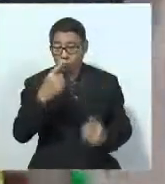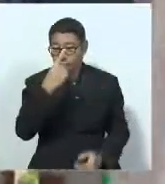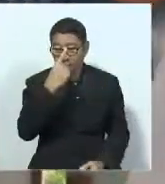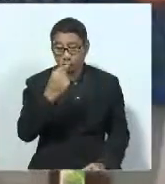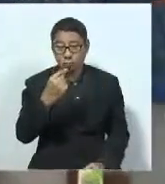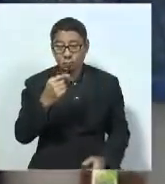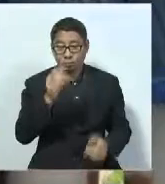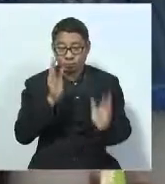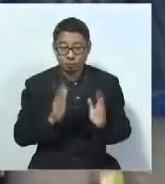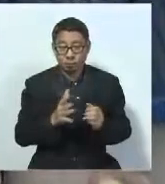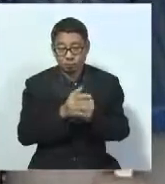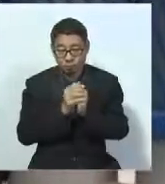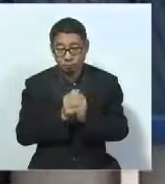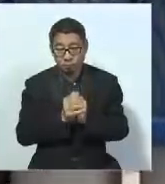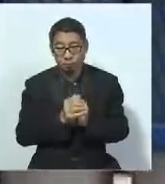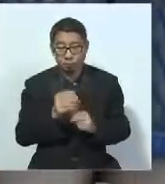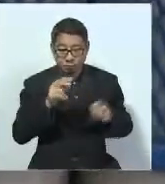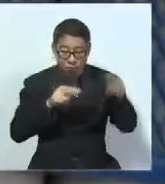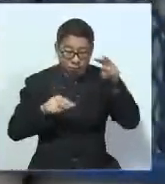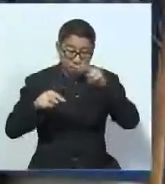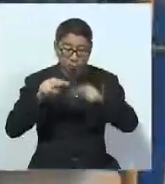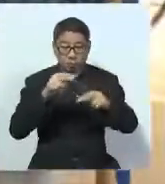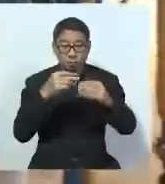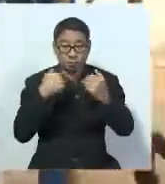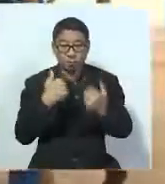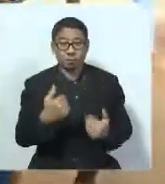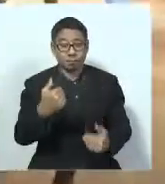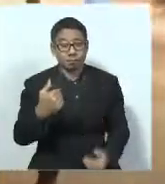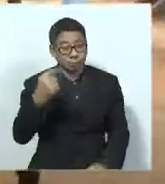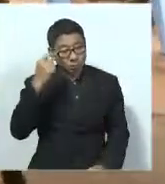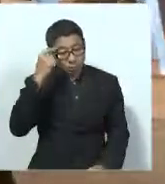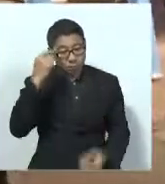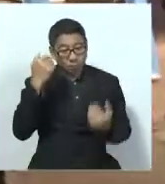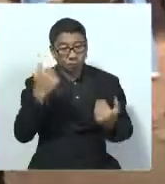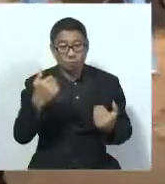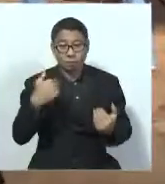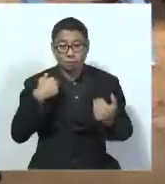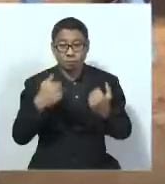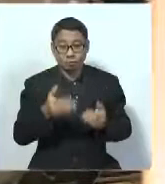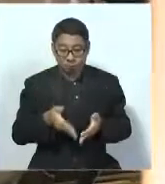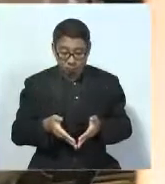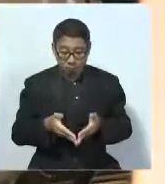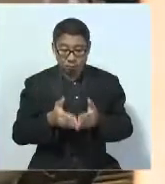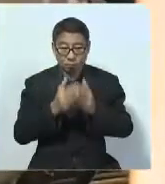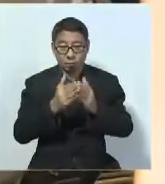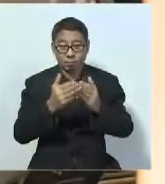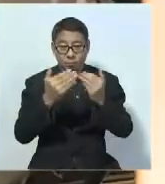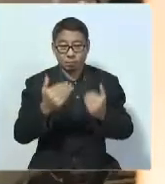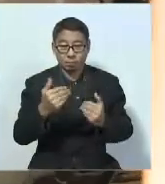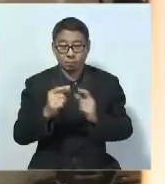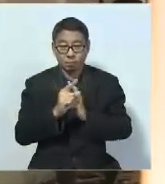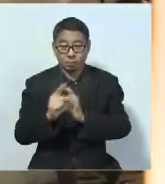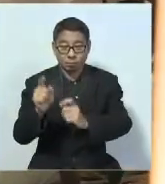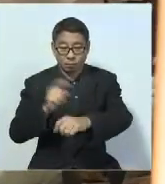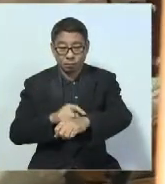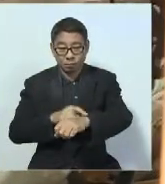ชาติโดยเฉพาะชาวจีนเขาจับตามองเรื่องนี้อยู่นะครับ ทีนี้ส่วนเรื่องของการกู้เรือจะได้ตาม